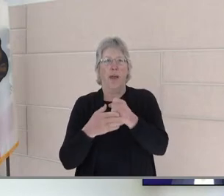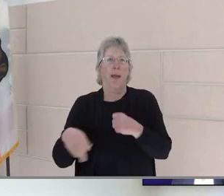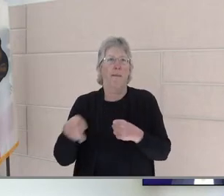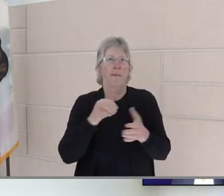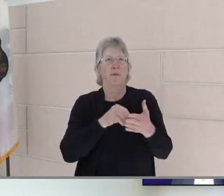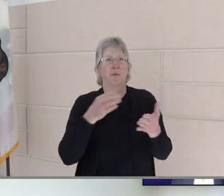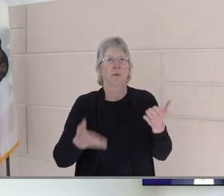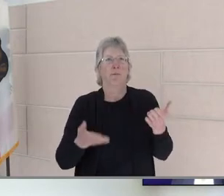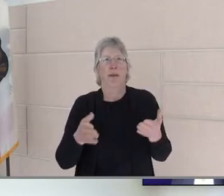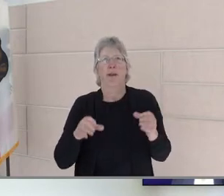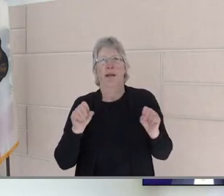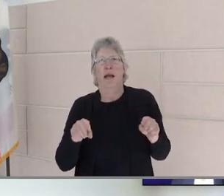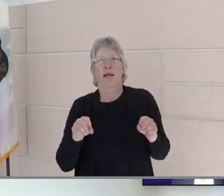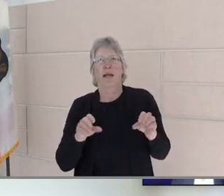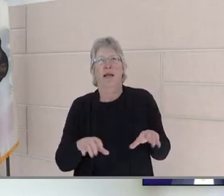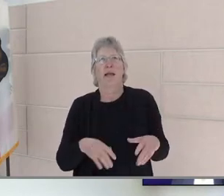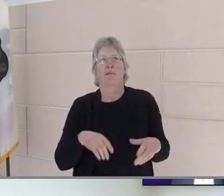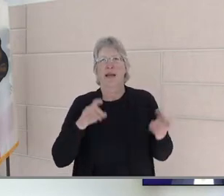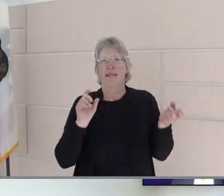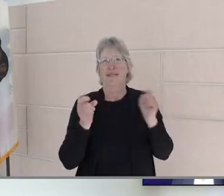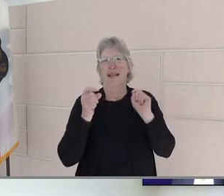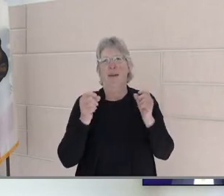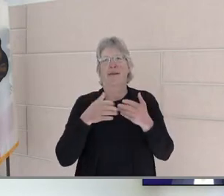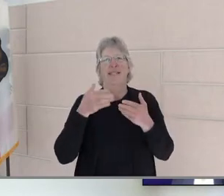รียนออนได้เรียนทะเลทอยกรอย